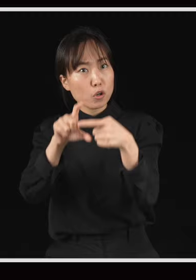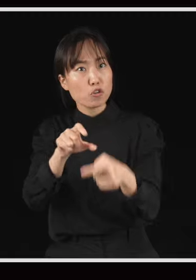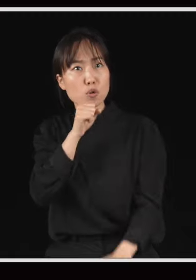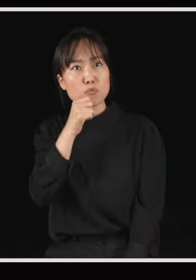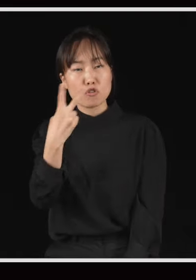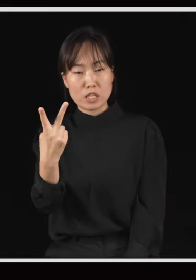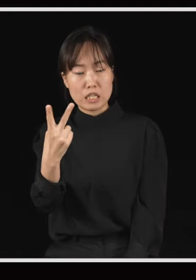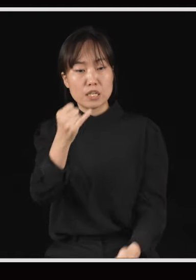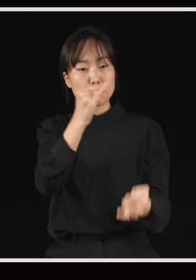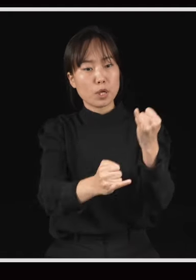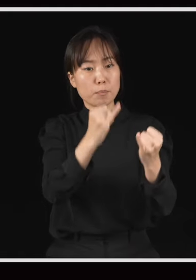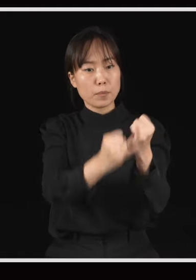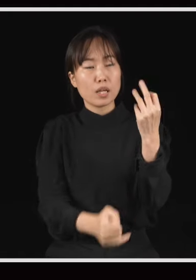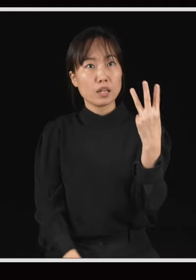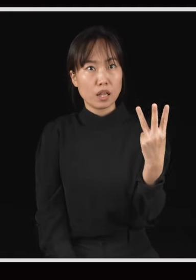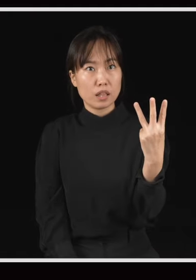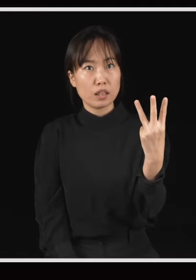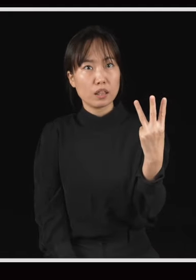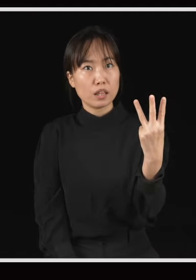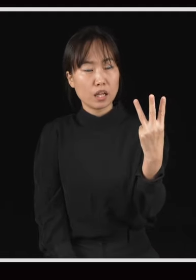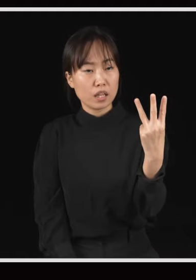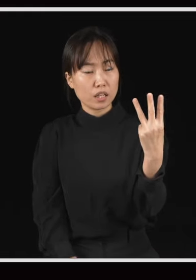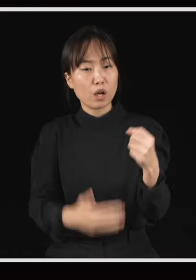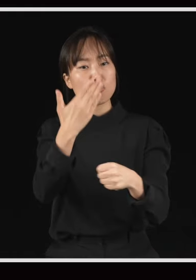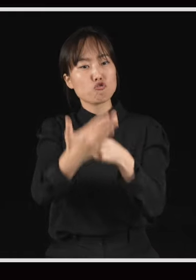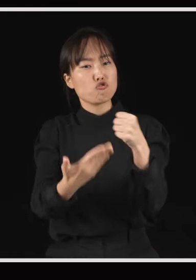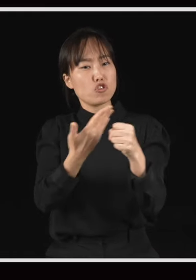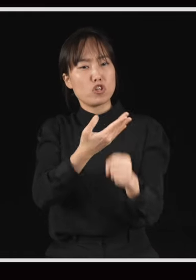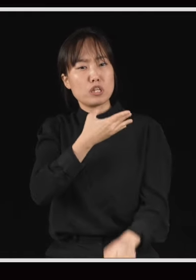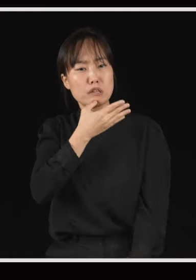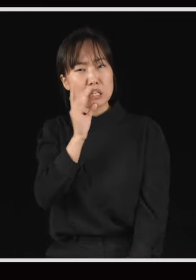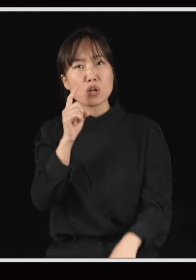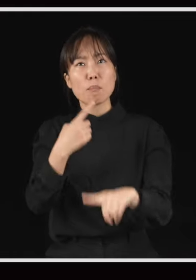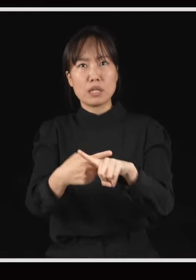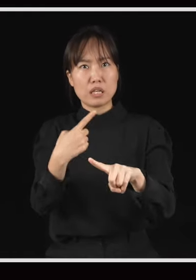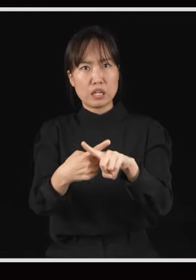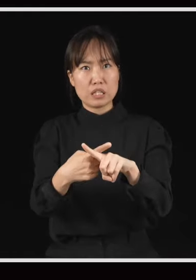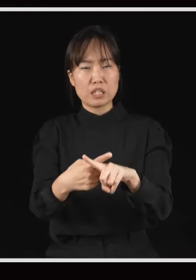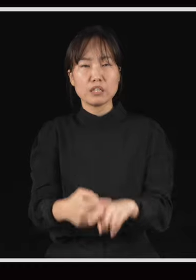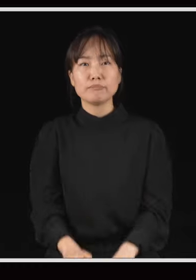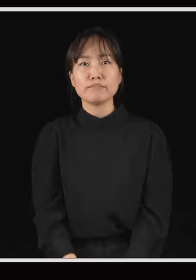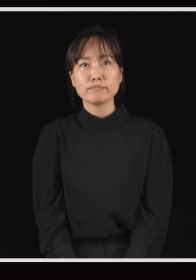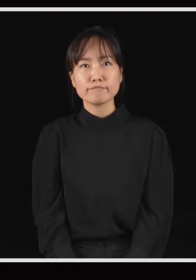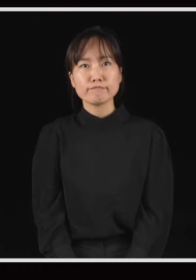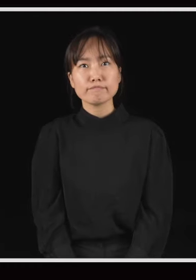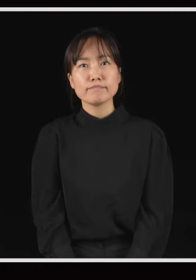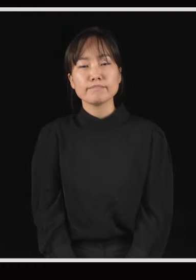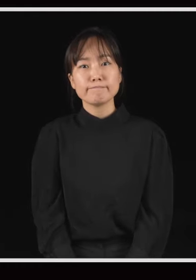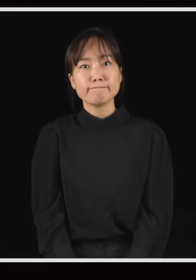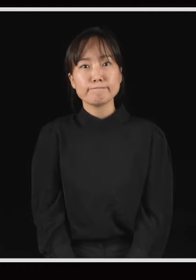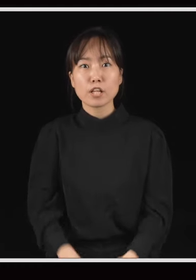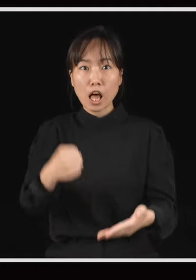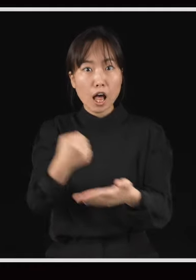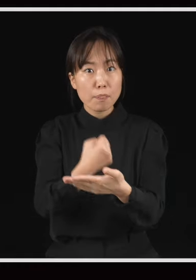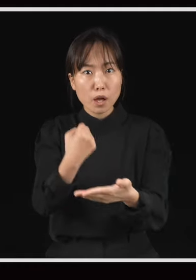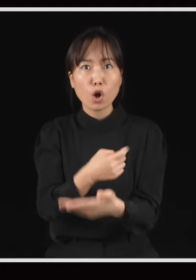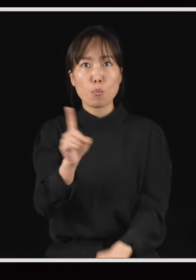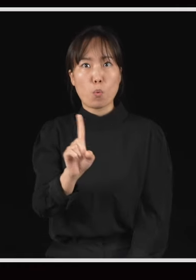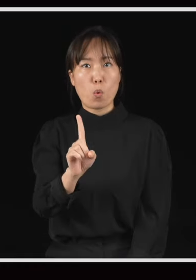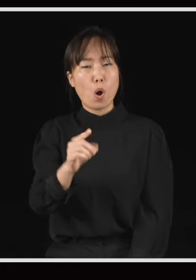평균적으로 2개만 실천한다고 하면 9년 정도를 자기가 생활 습관으로 날려먹고 있는 거예요. 평균이고요.